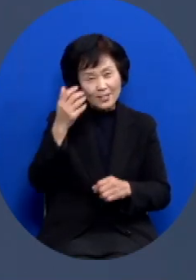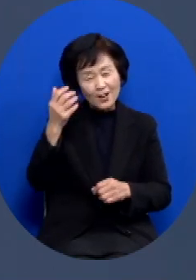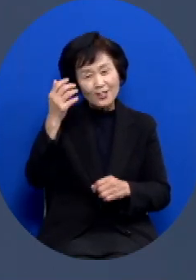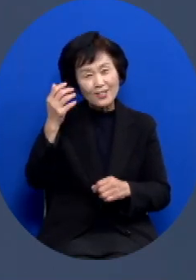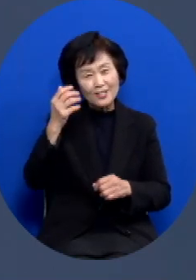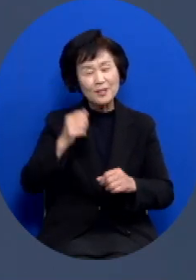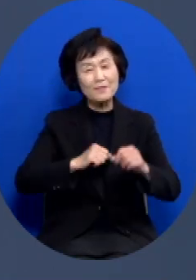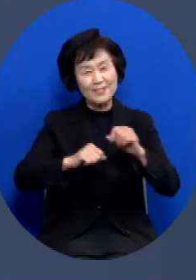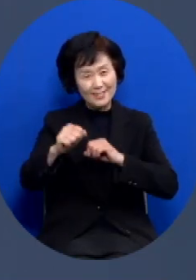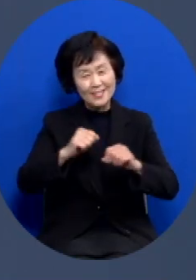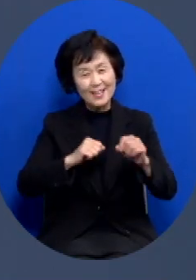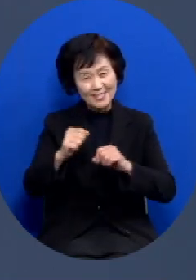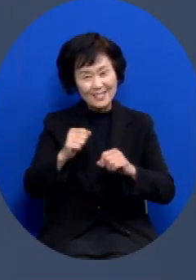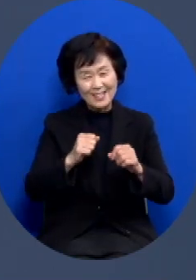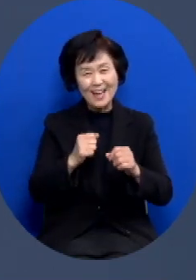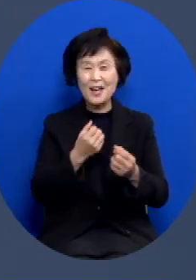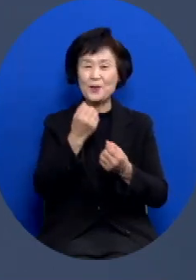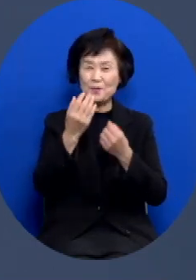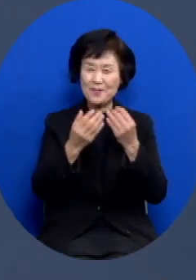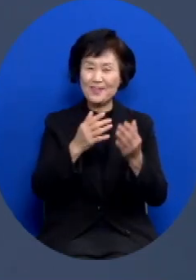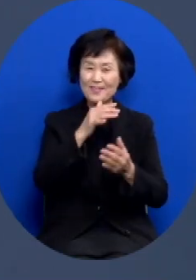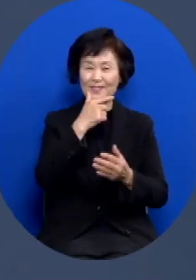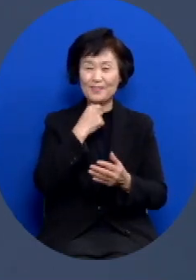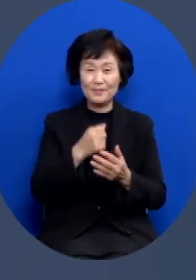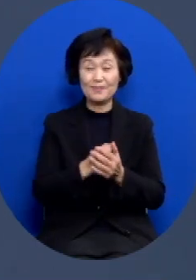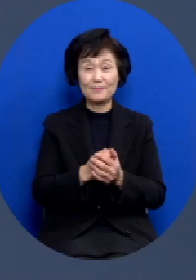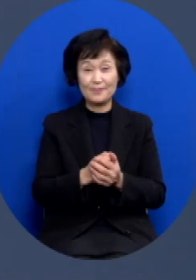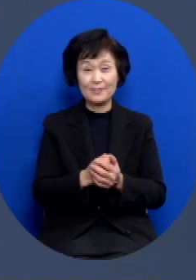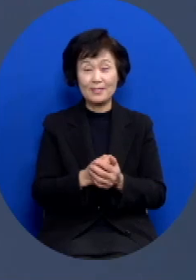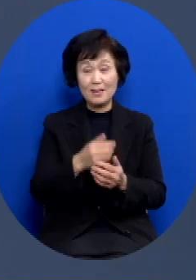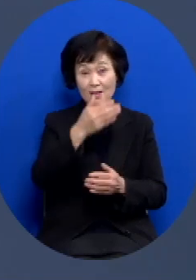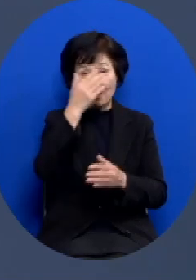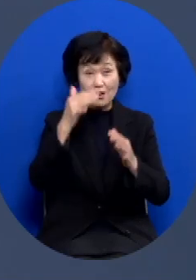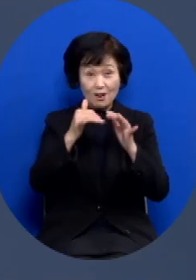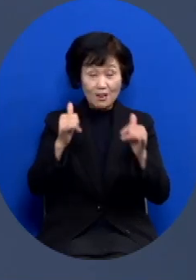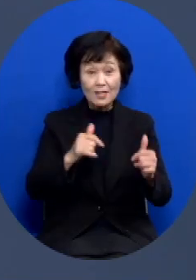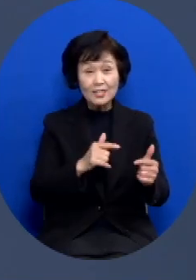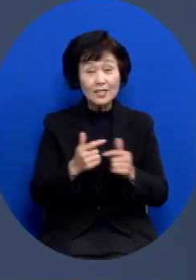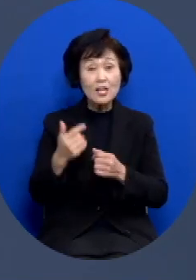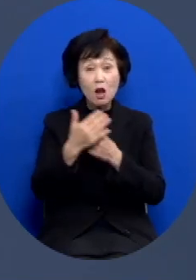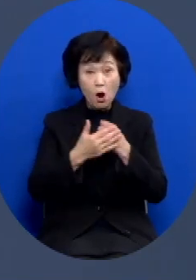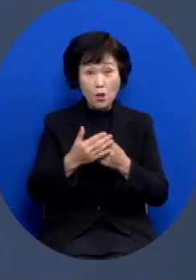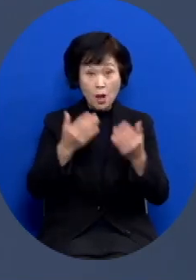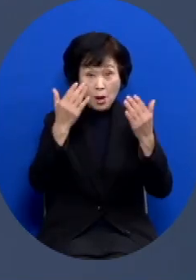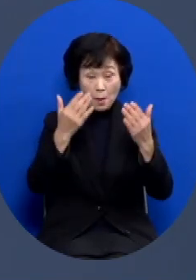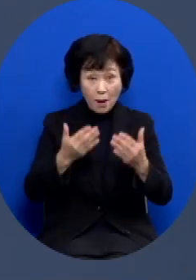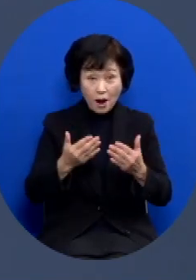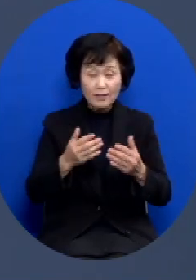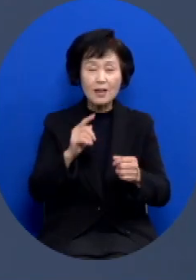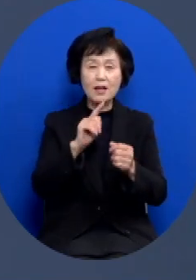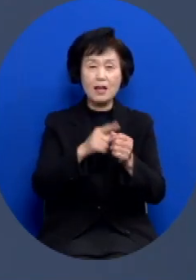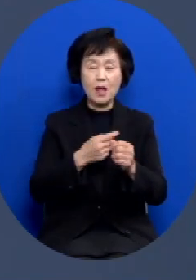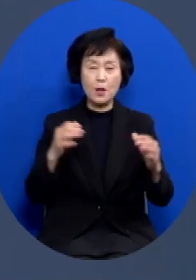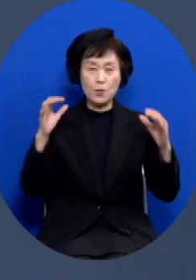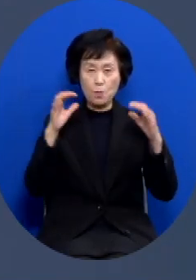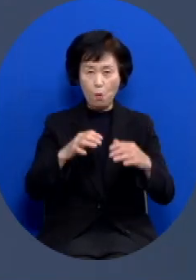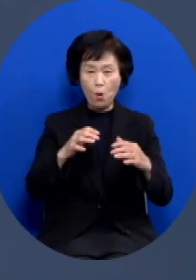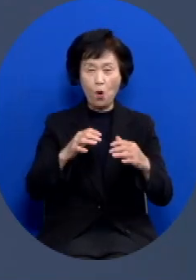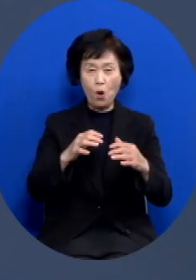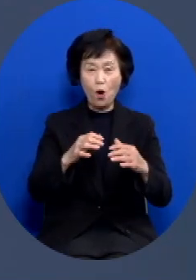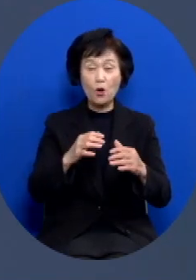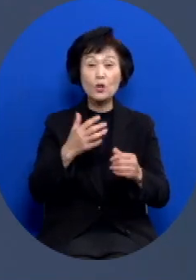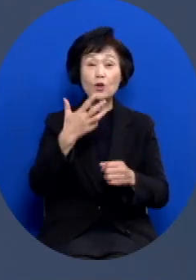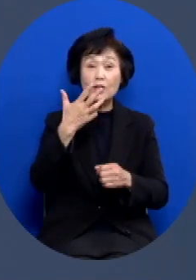하셨다라고 말할 수밖에 없을 것 같습니다 일단은 청년들이 은혜를 받으니까 모여들게 되었고요 또